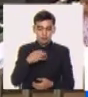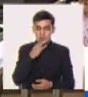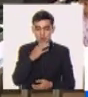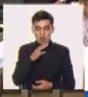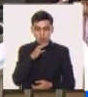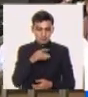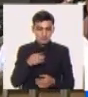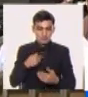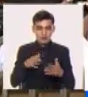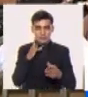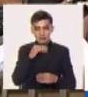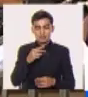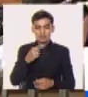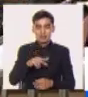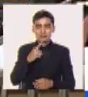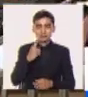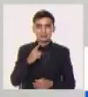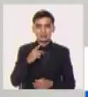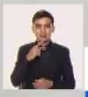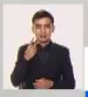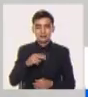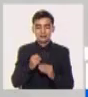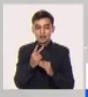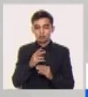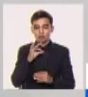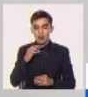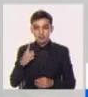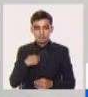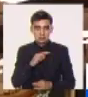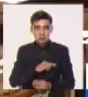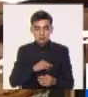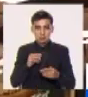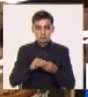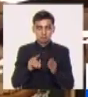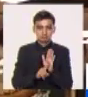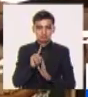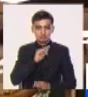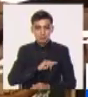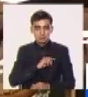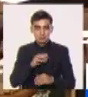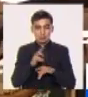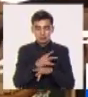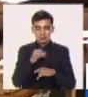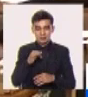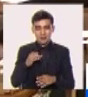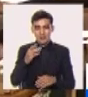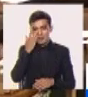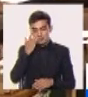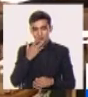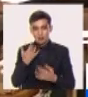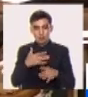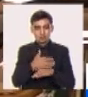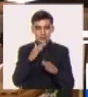новые сутки в 12:01 мы открываем заведение. Помещение с демонтированными витражными окнами можно считать летней террасой. Как вы видите,